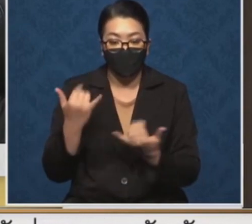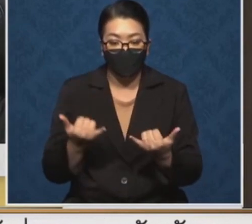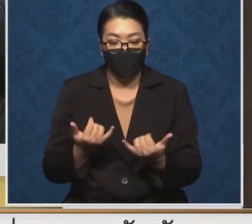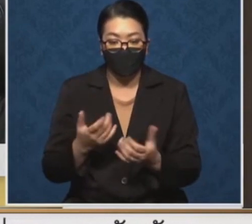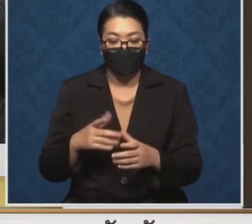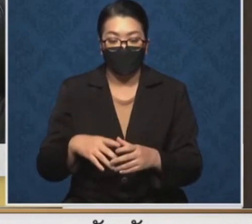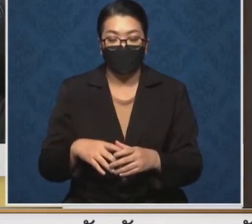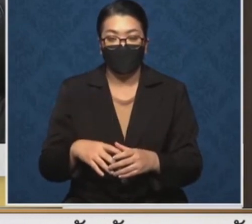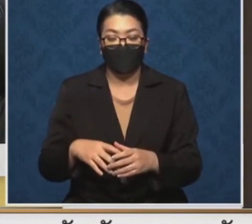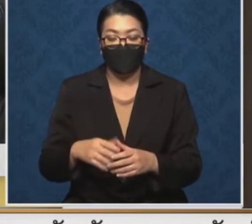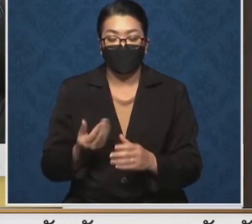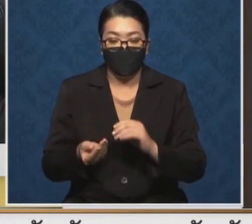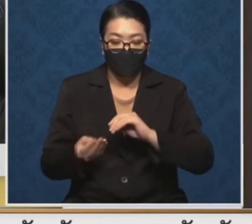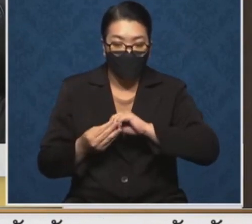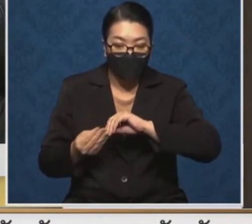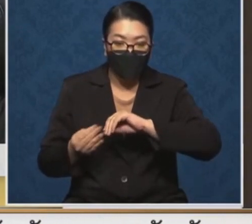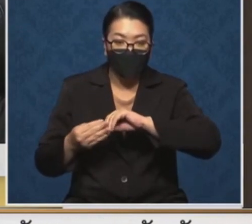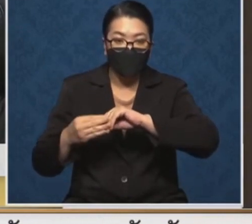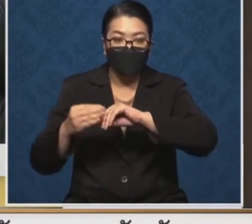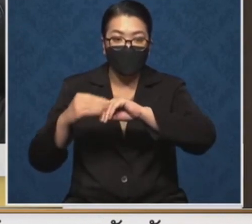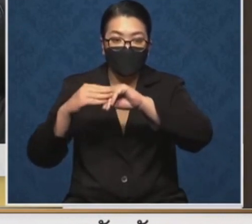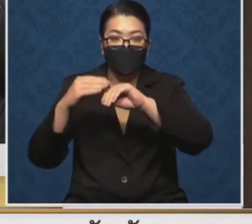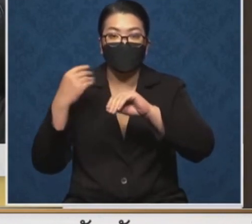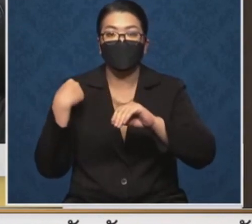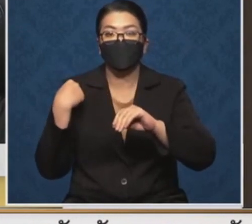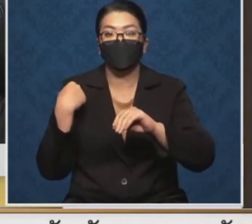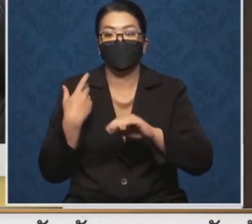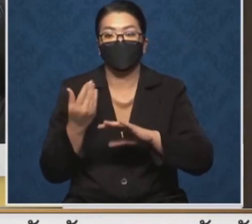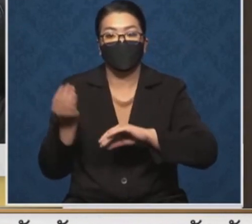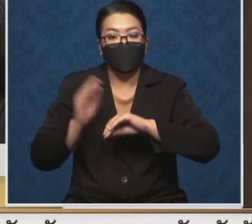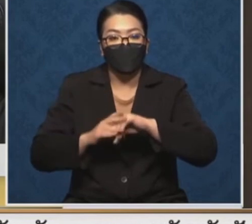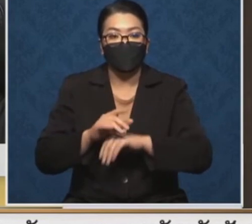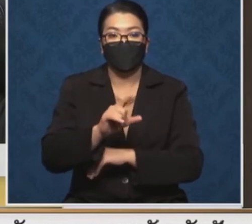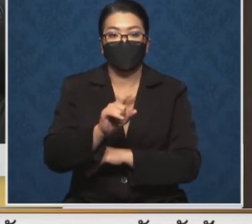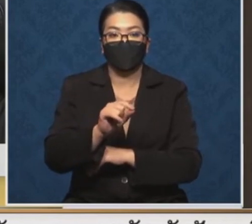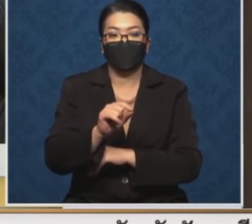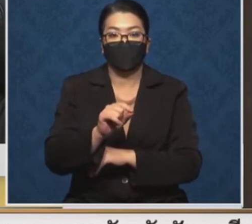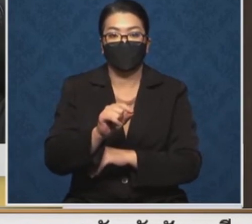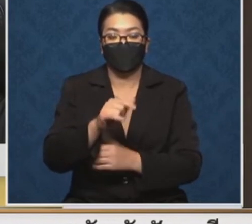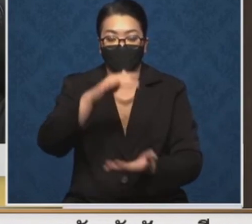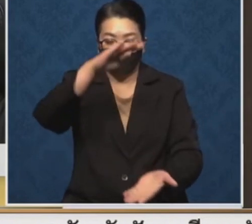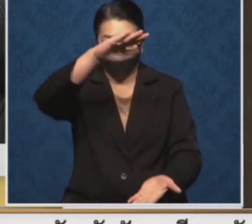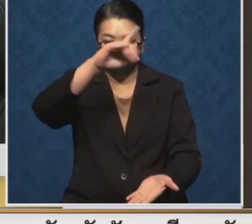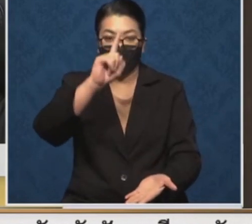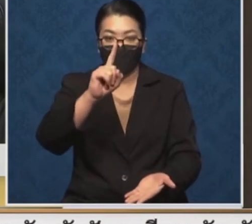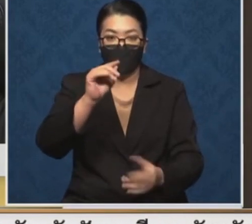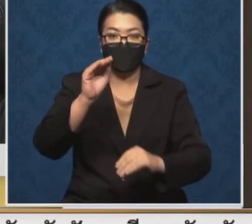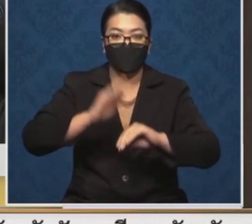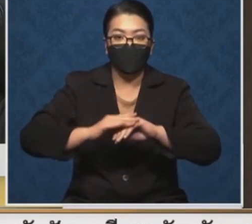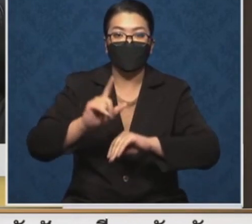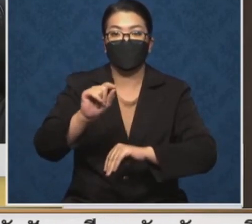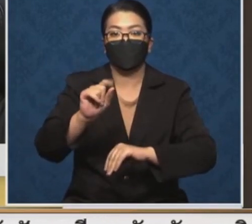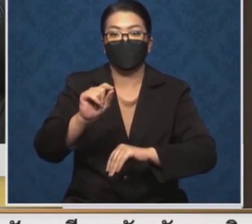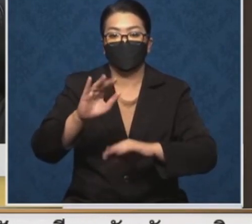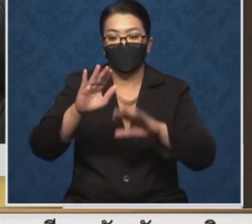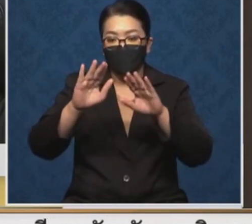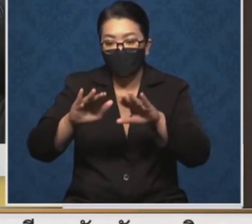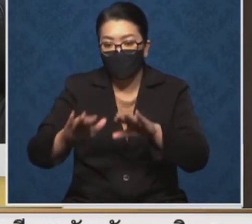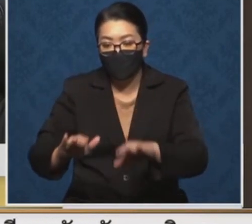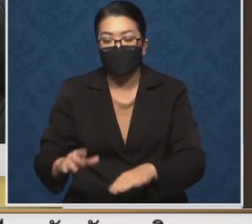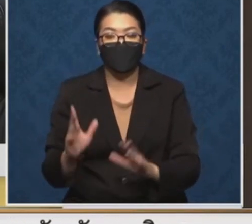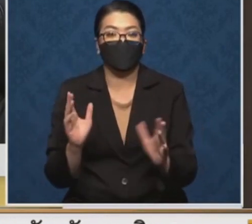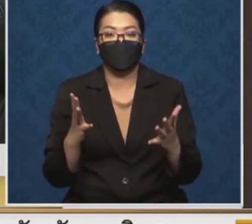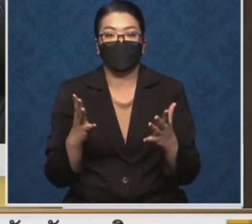ขึ้นทีละนิดทีละนิดขึ้นมาอีก 20บาทต่อกระสอบถ้าไม่มีรถลงเลย